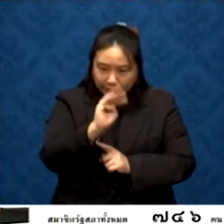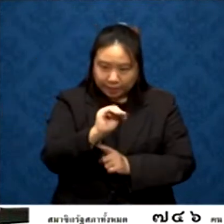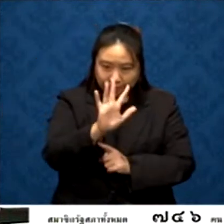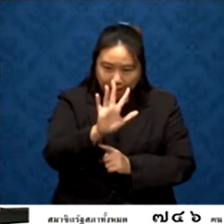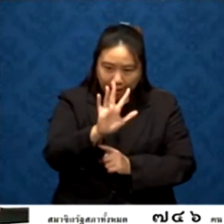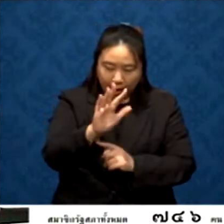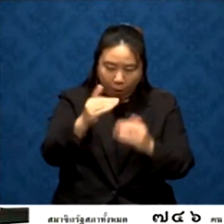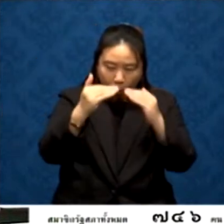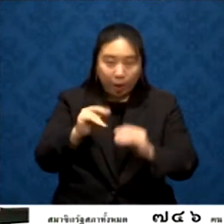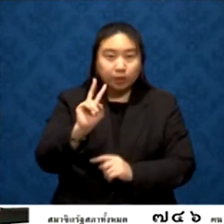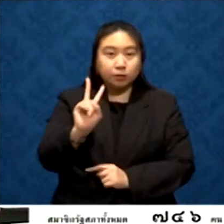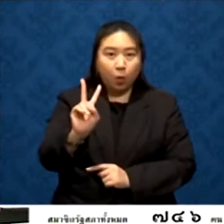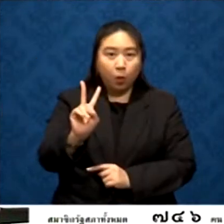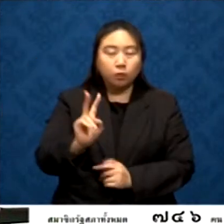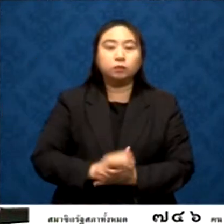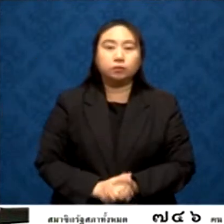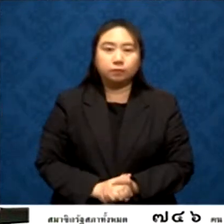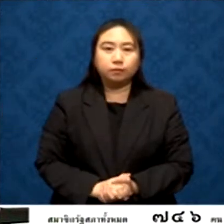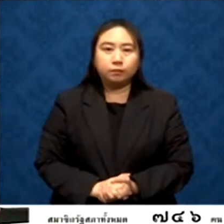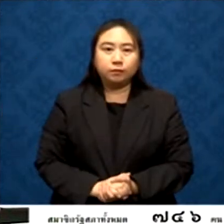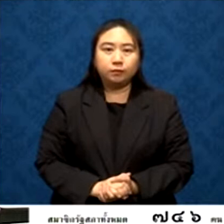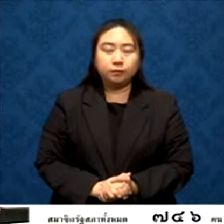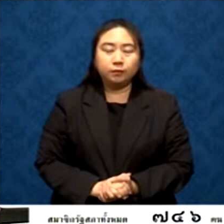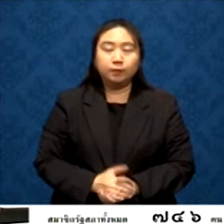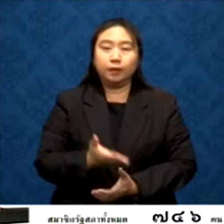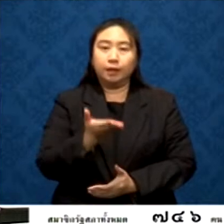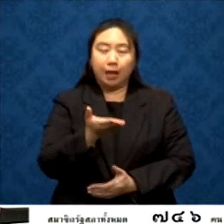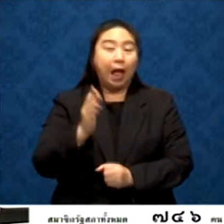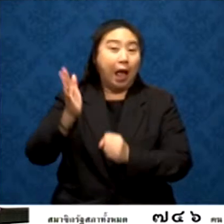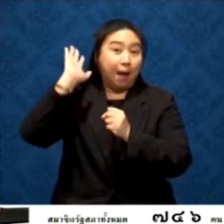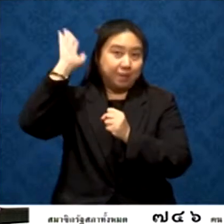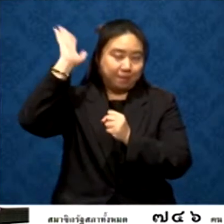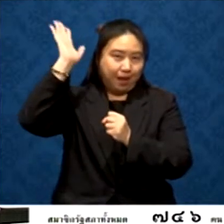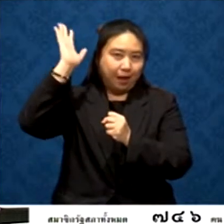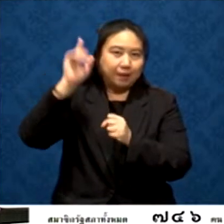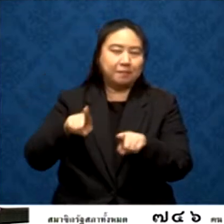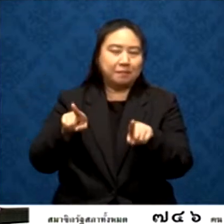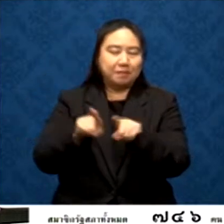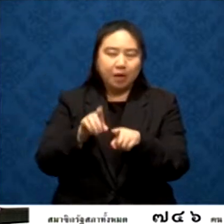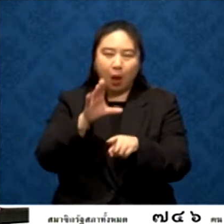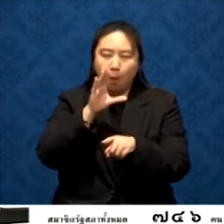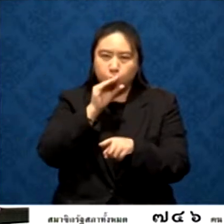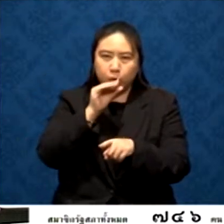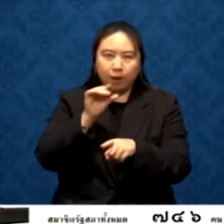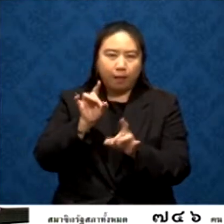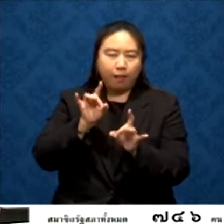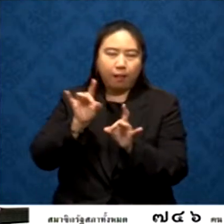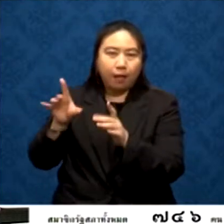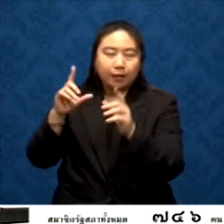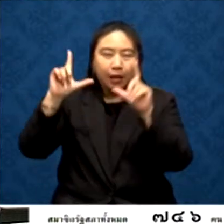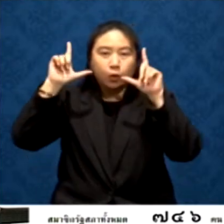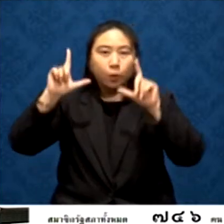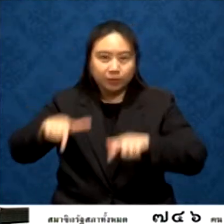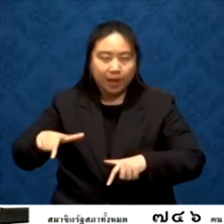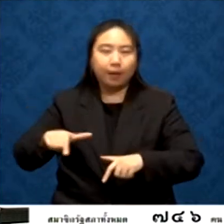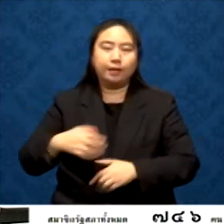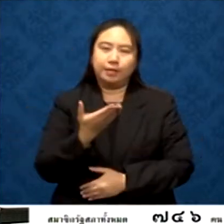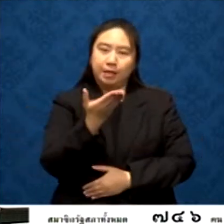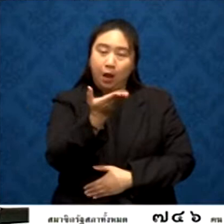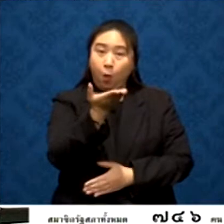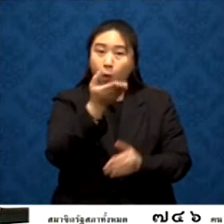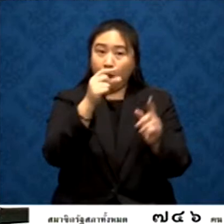ครับคือการอภิปรายเสียดสีทำให้เสียหายอยากให้ถอนคำ